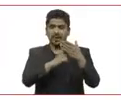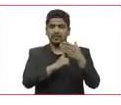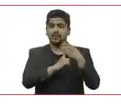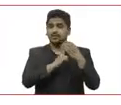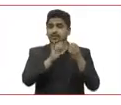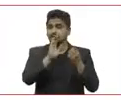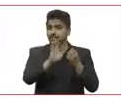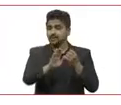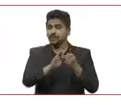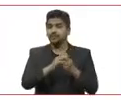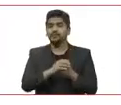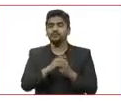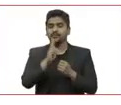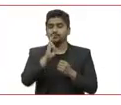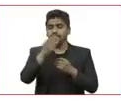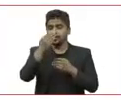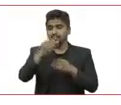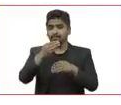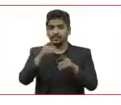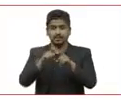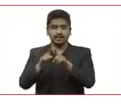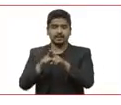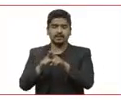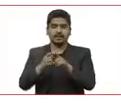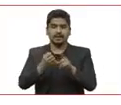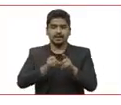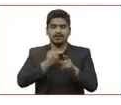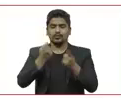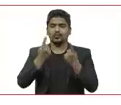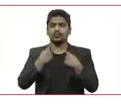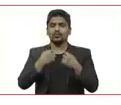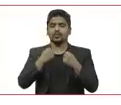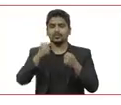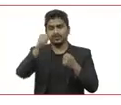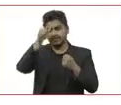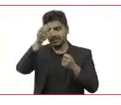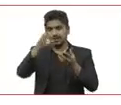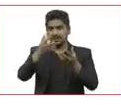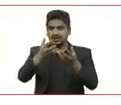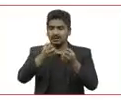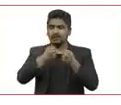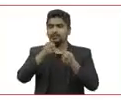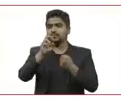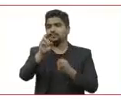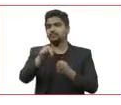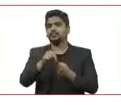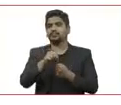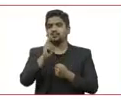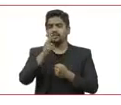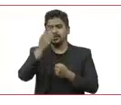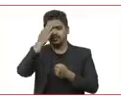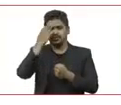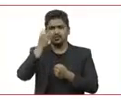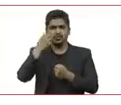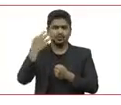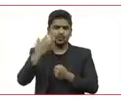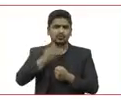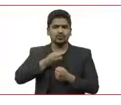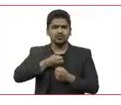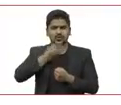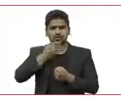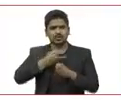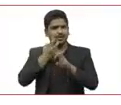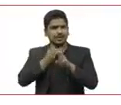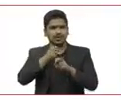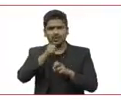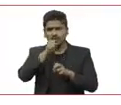होम आइसोलेसनमा हुँदाखेरि पनि आफ्नो स्वास्थ्यको जानकारी लिइ नै रहनु पर्दछ। यसमा ज्वरो, सास फेर्न गाह्रो हुने,